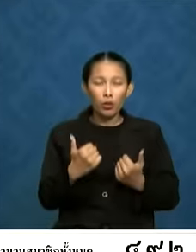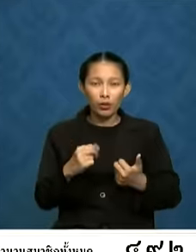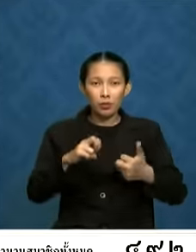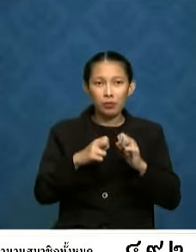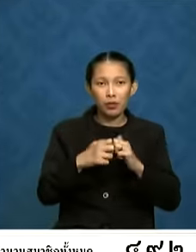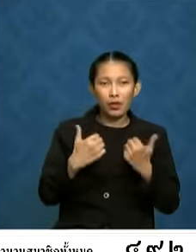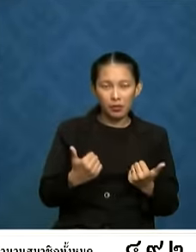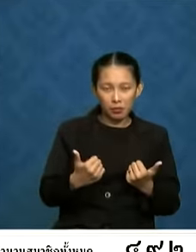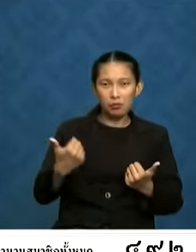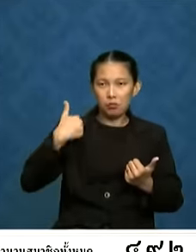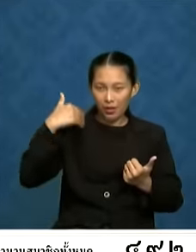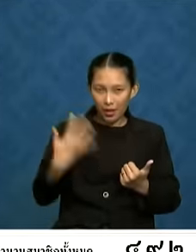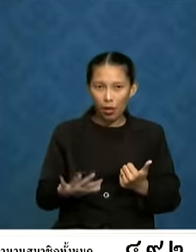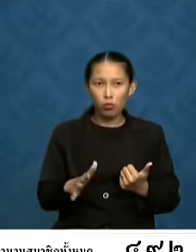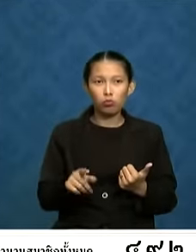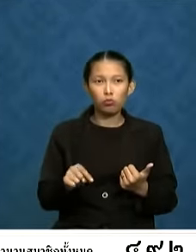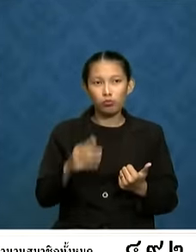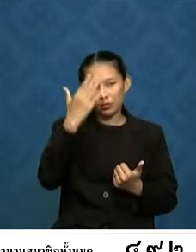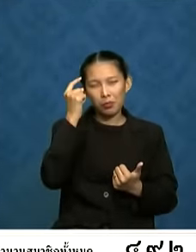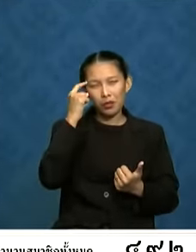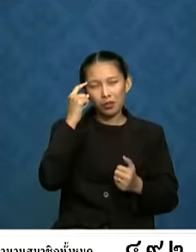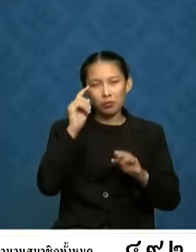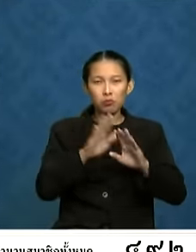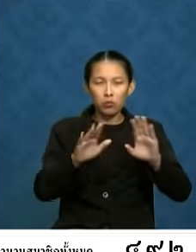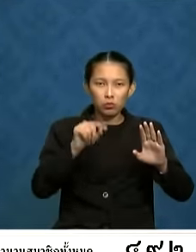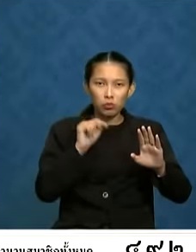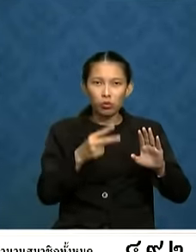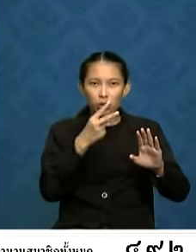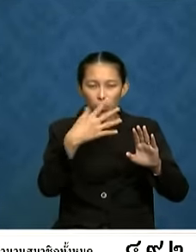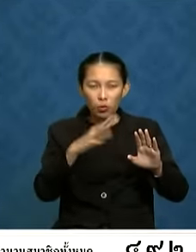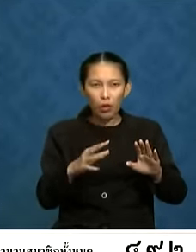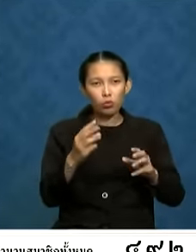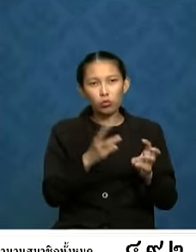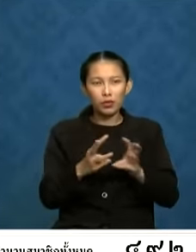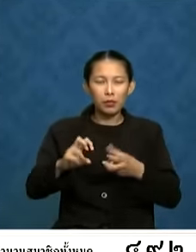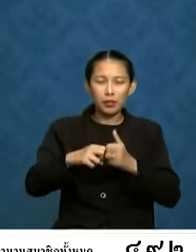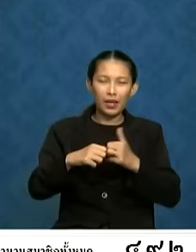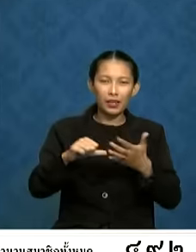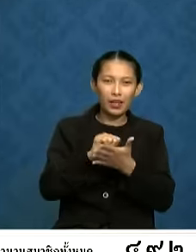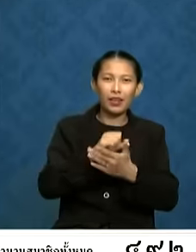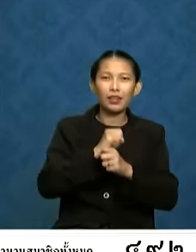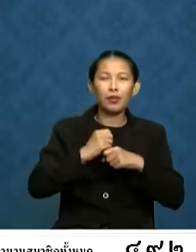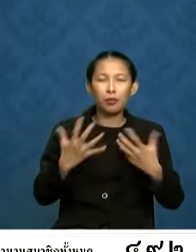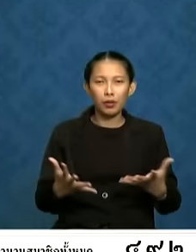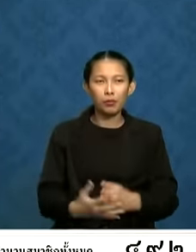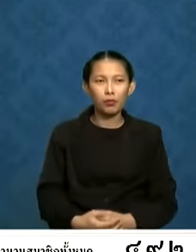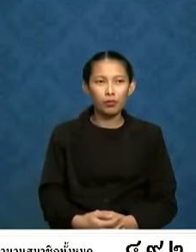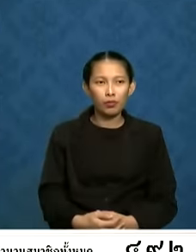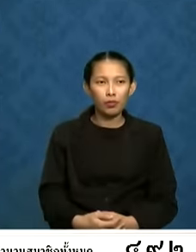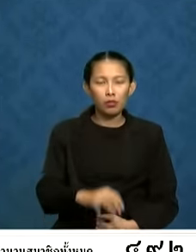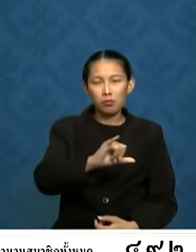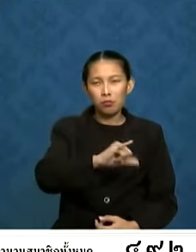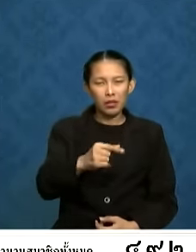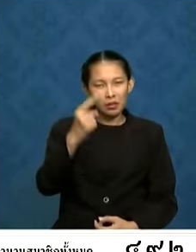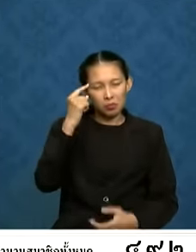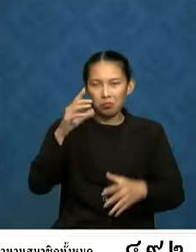ทางการเมืองซึ่งมันมีอยู่แล้วเนี่ยทำไมเราไม่เปิดประตูบานนี้เพื่อหาทางออกทางการเมืองท่านอาจจะไม่